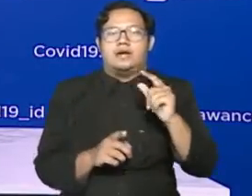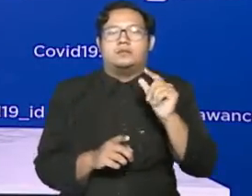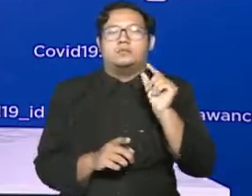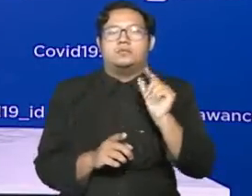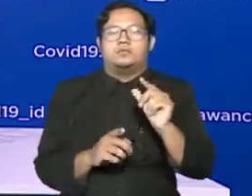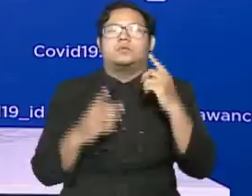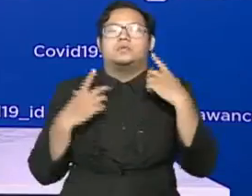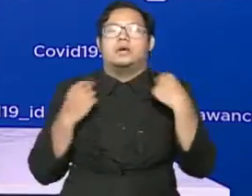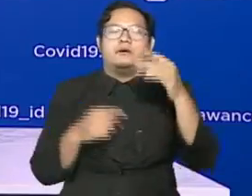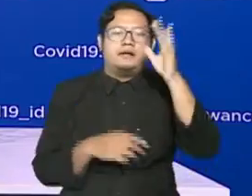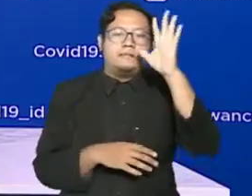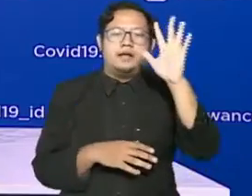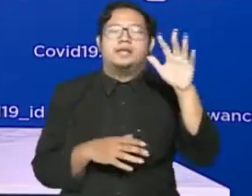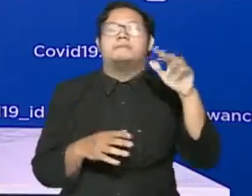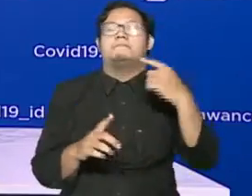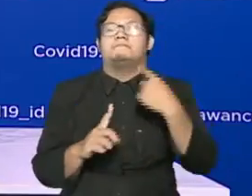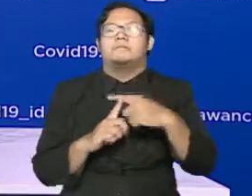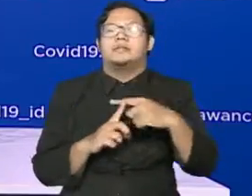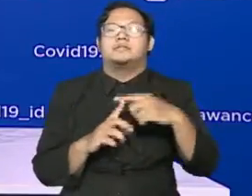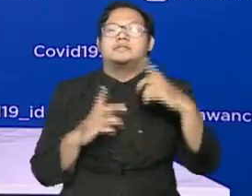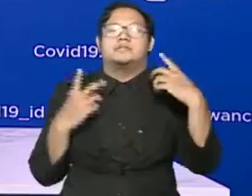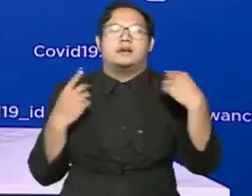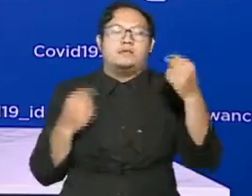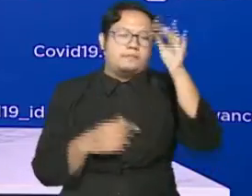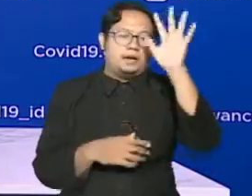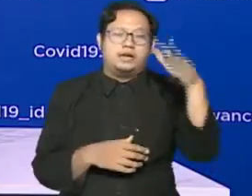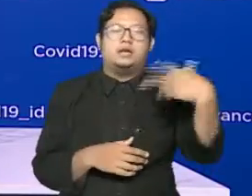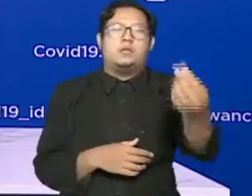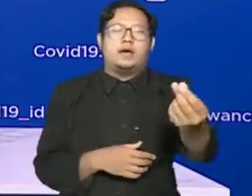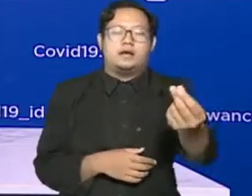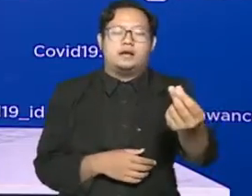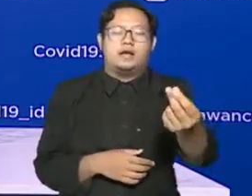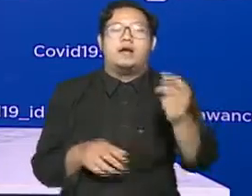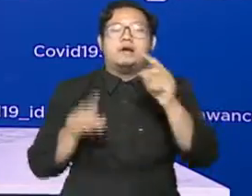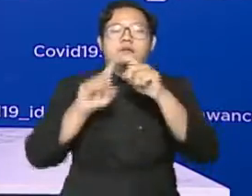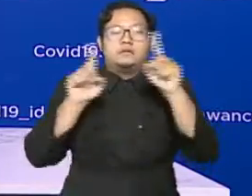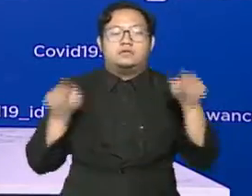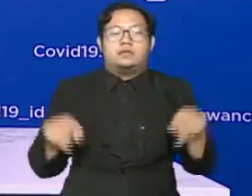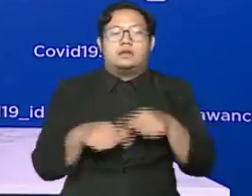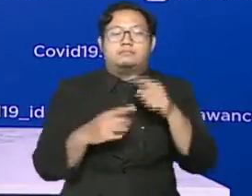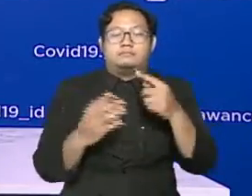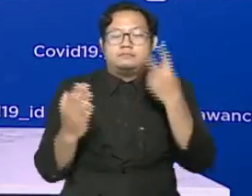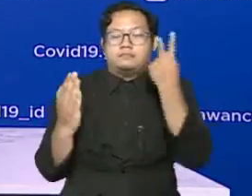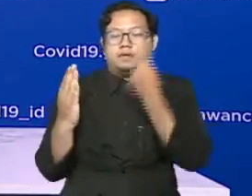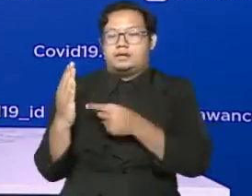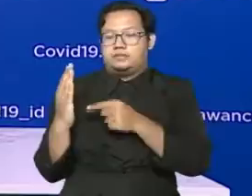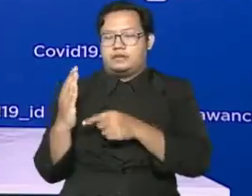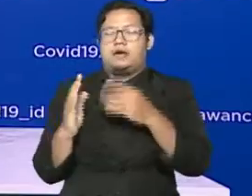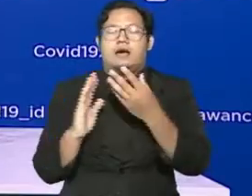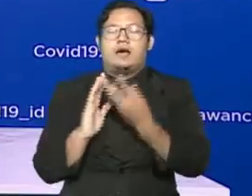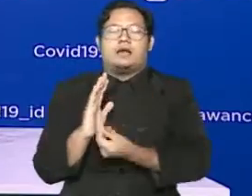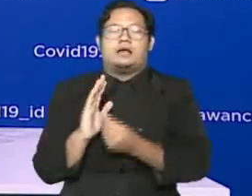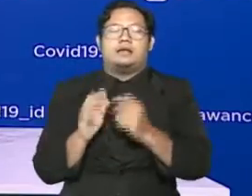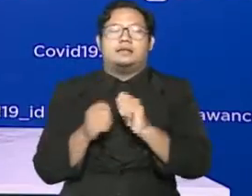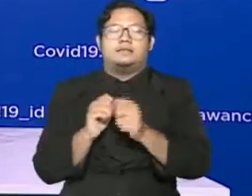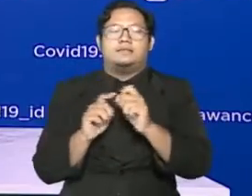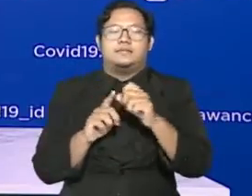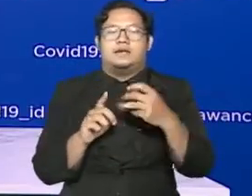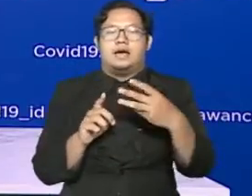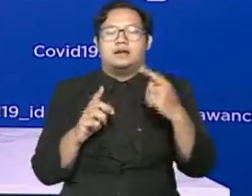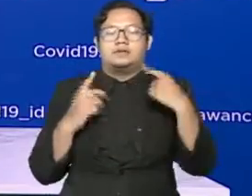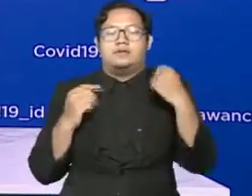diluar wilayah jawa-bali berdasarkan surat edaran ini harga tes PCR di wilayah jawa-bali turun